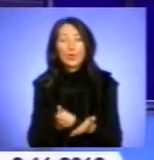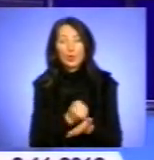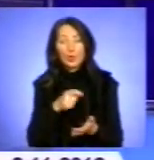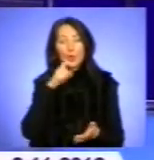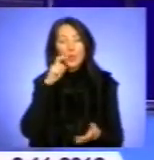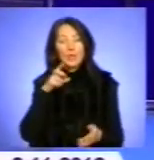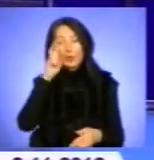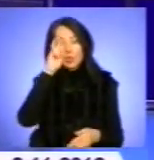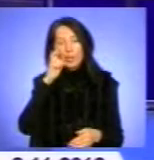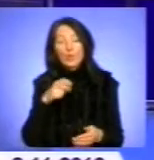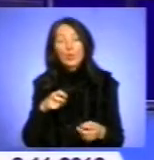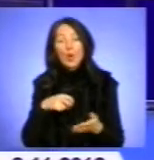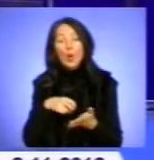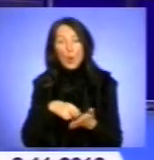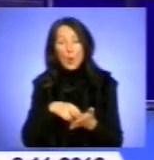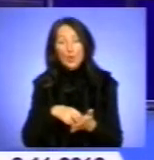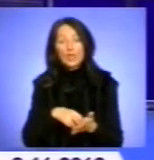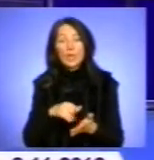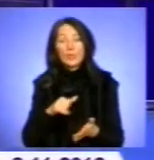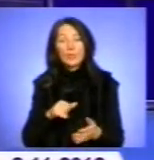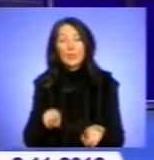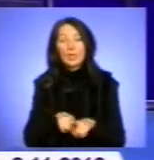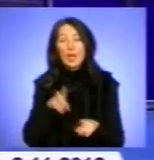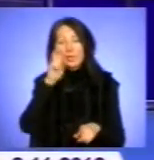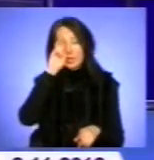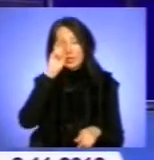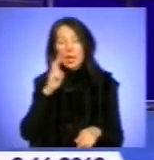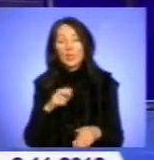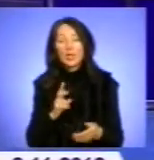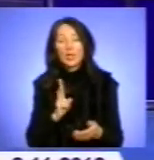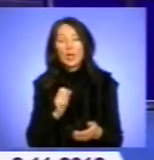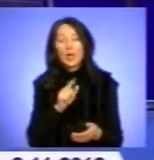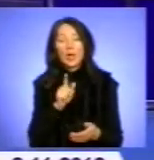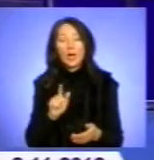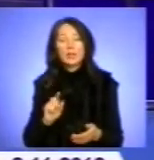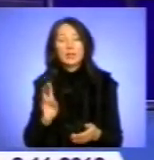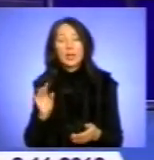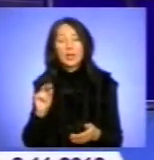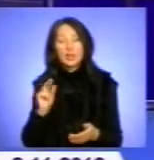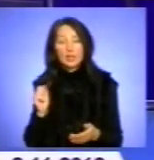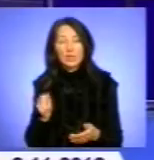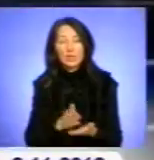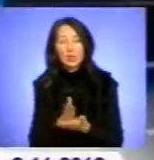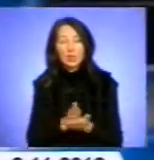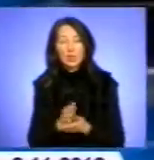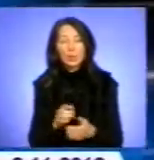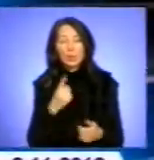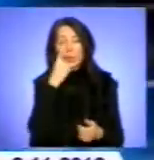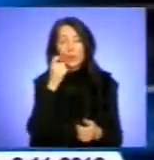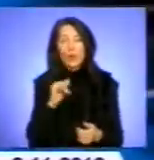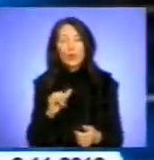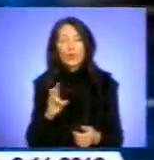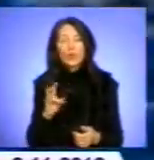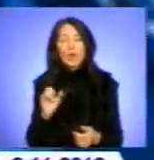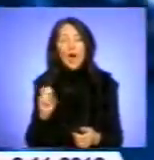державного підприємства поштового зв'язку «Укрпошта» та Державної казначейської служби, повідомляє Уніан.